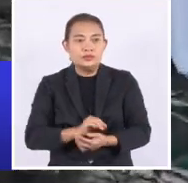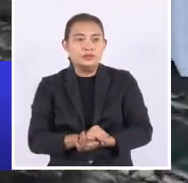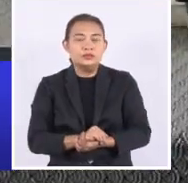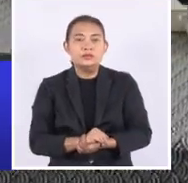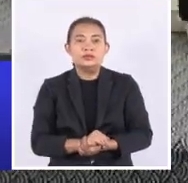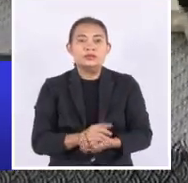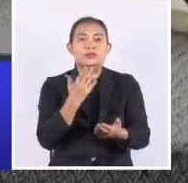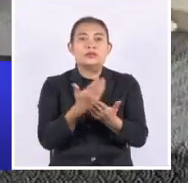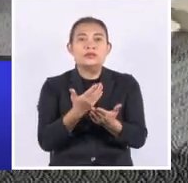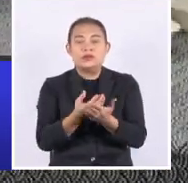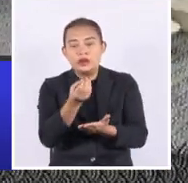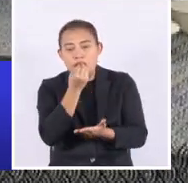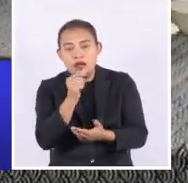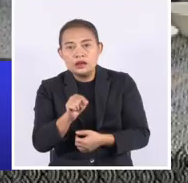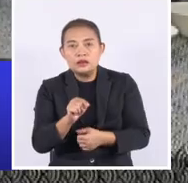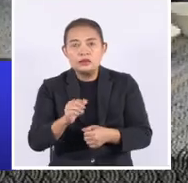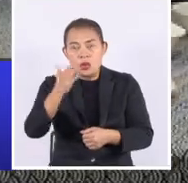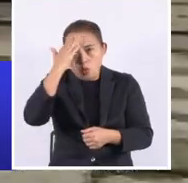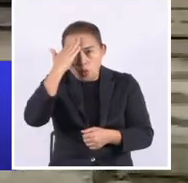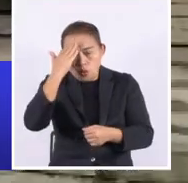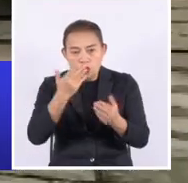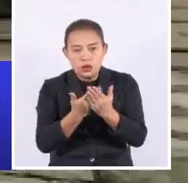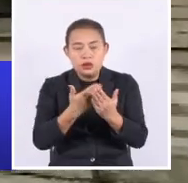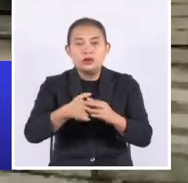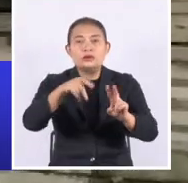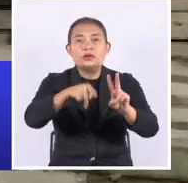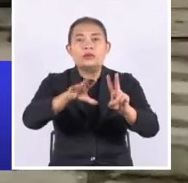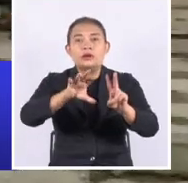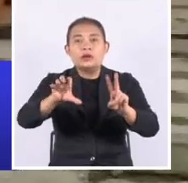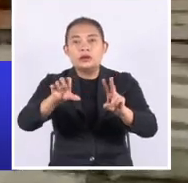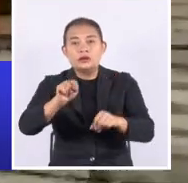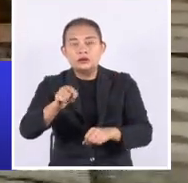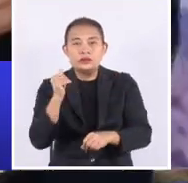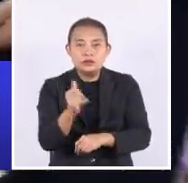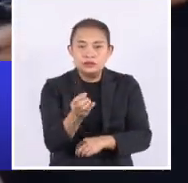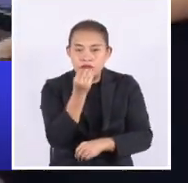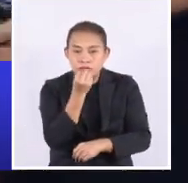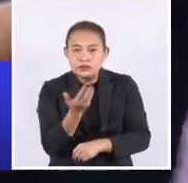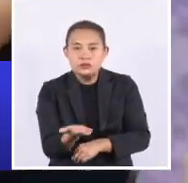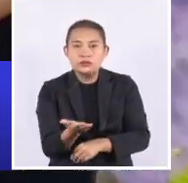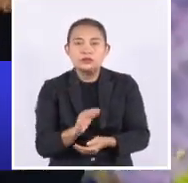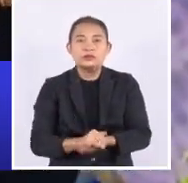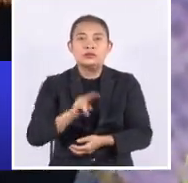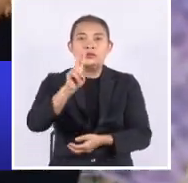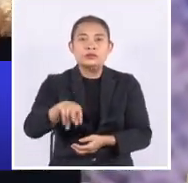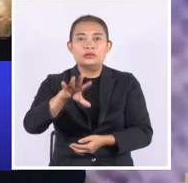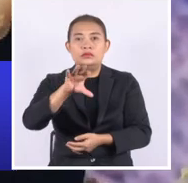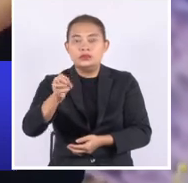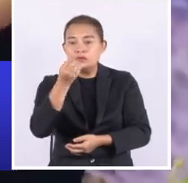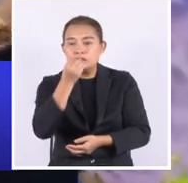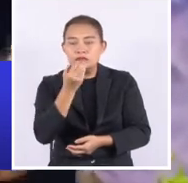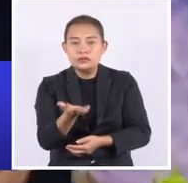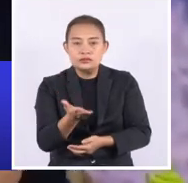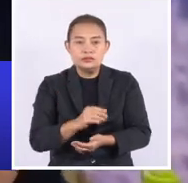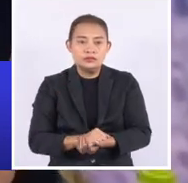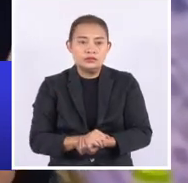าถ้ากินที่ร้านนะก็จะตกหัวละประมาณสัก 2,500 บาทคุณเจมไปกินไหมล่ะมื้อหนึ่งนะ 2,500 บาทนี่นะฮะแบบจริงๆนะ